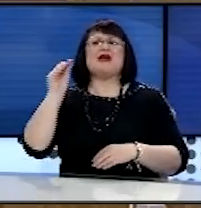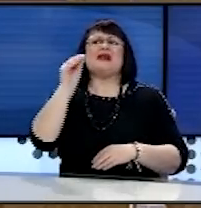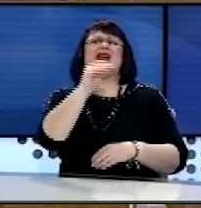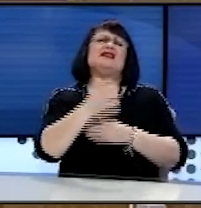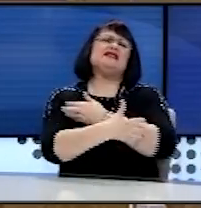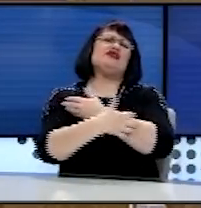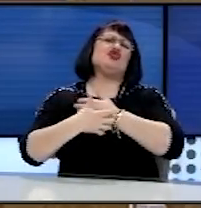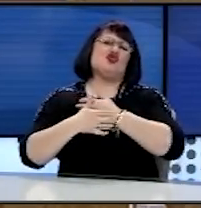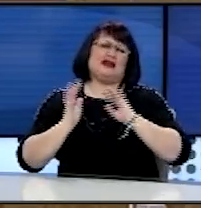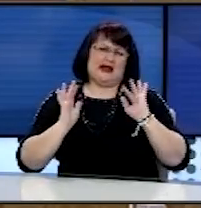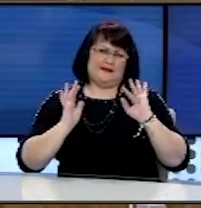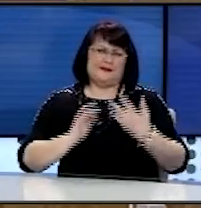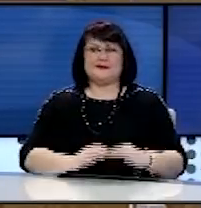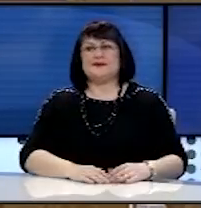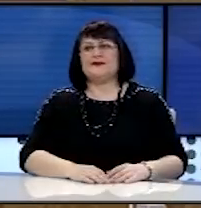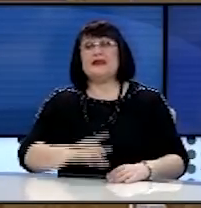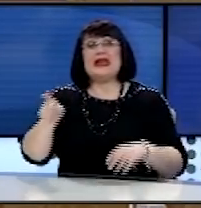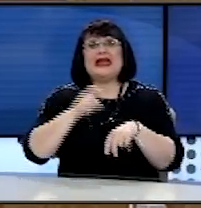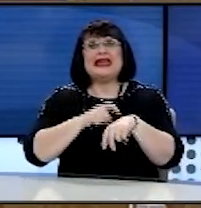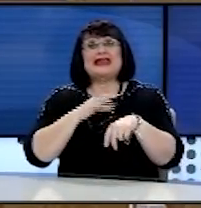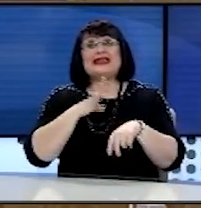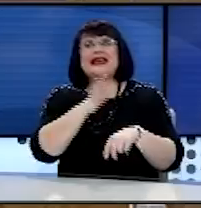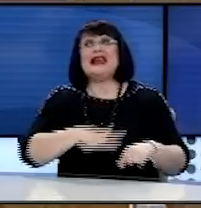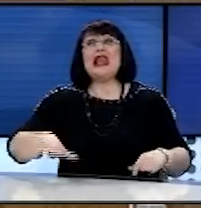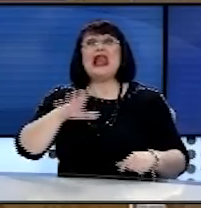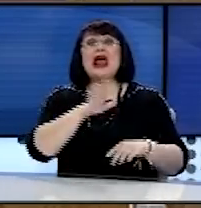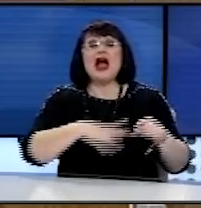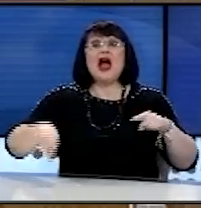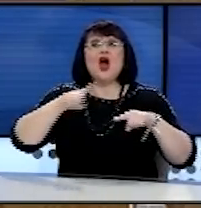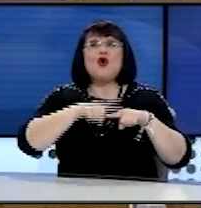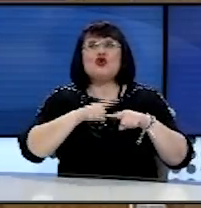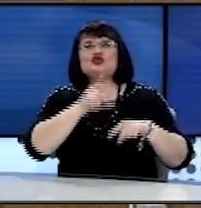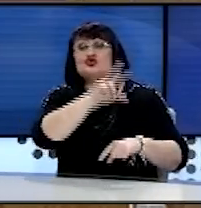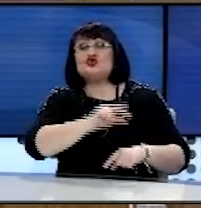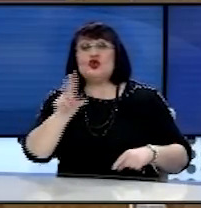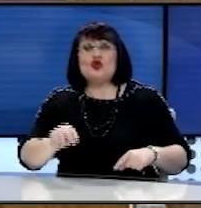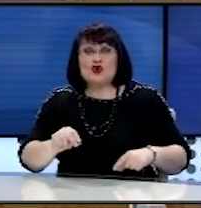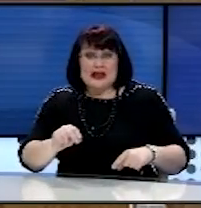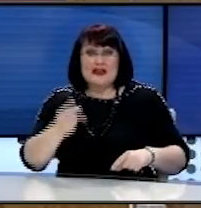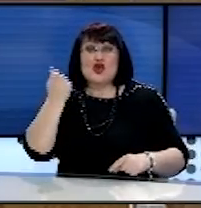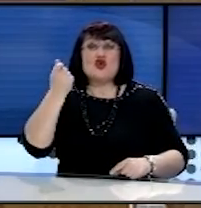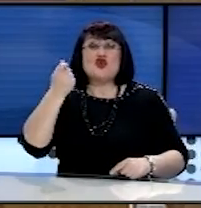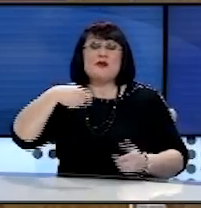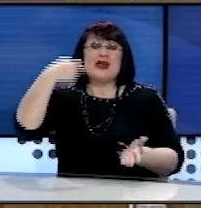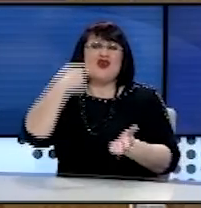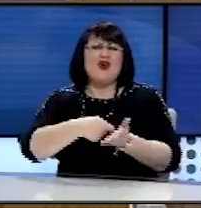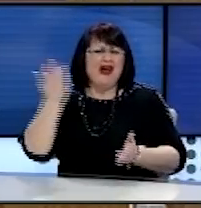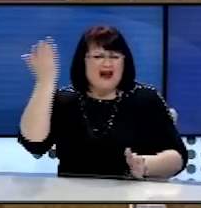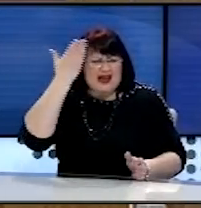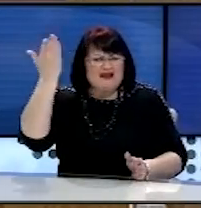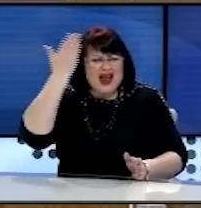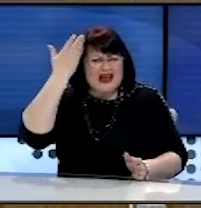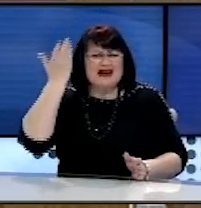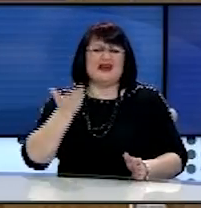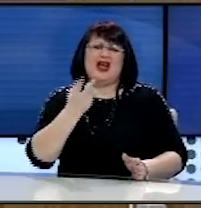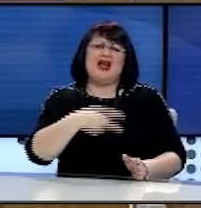και φτώχεια. Ήδη ο ελληνικός λαός, όπως και οι άλλοι λαοί, πληρώνουν βαρύ οικονομικό φόρο με την ακρίβεια,